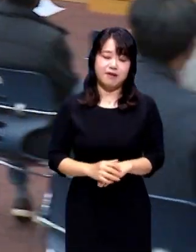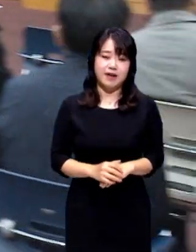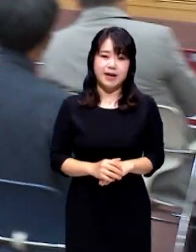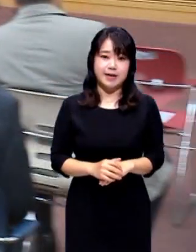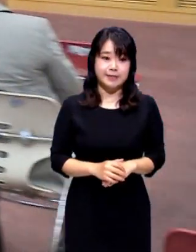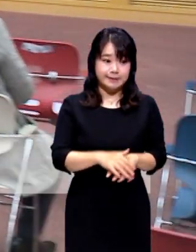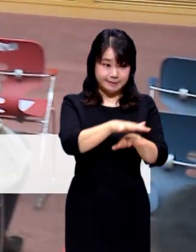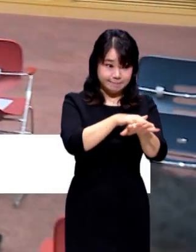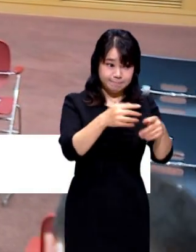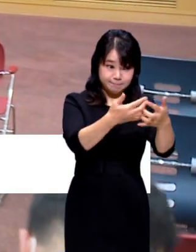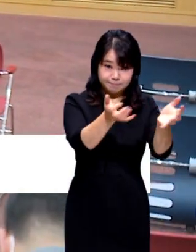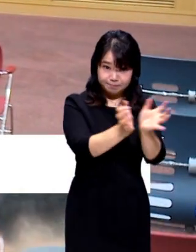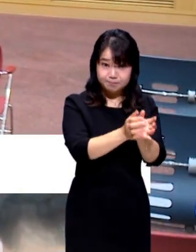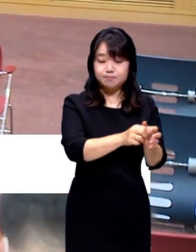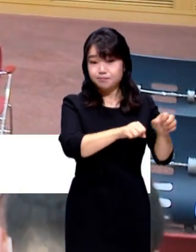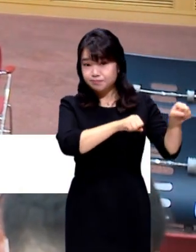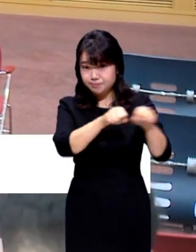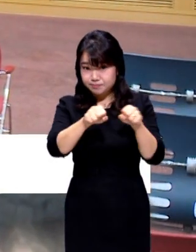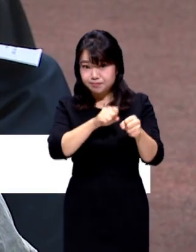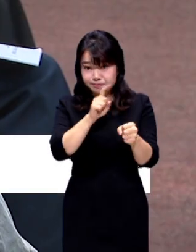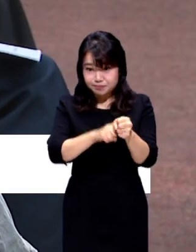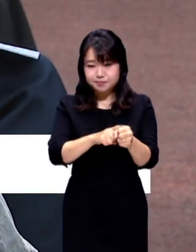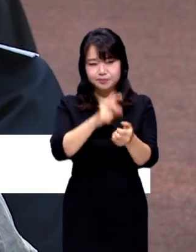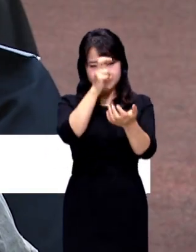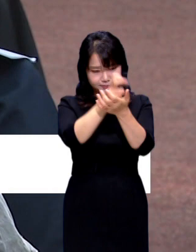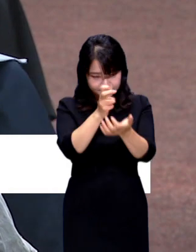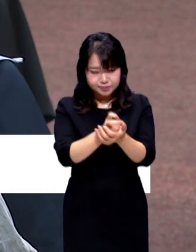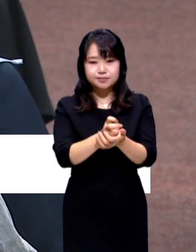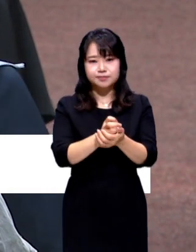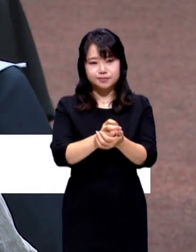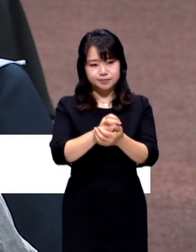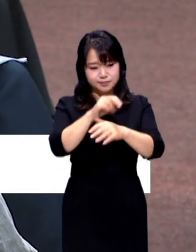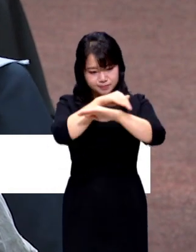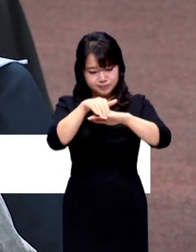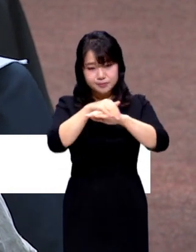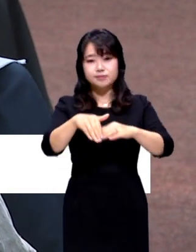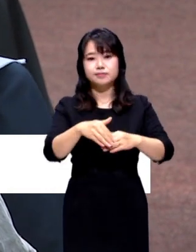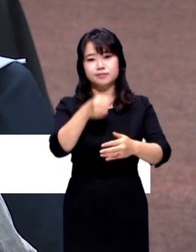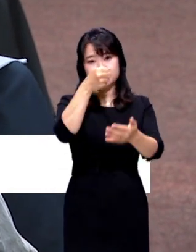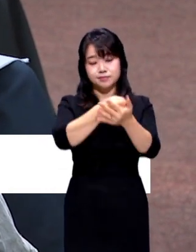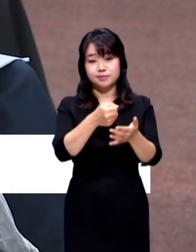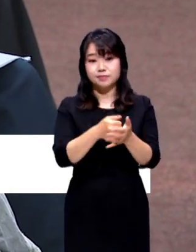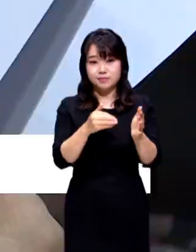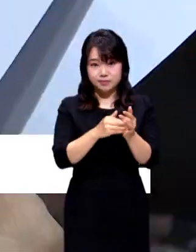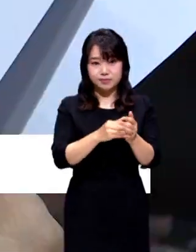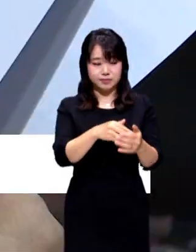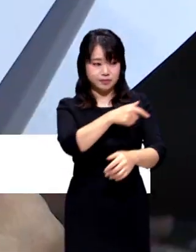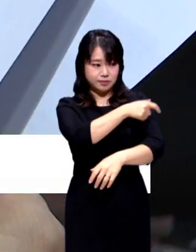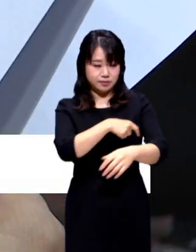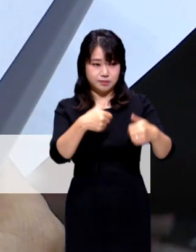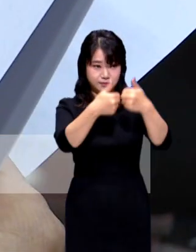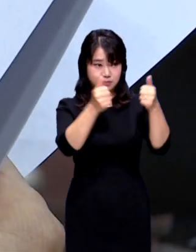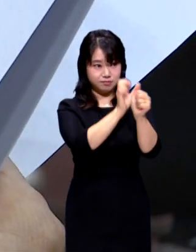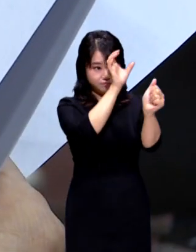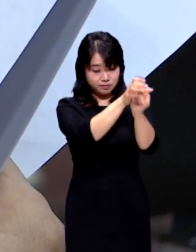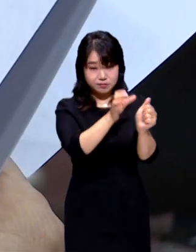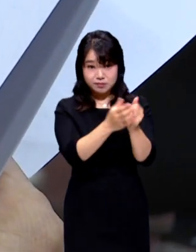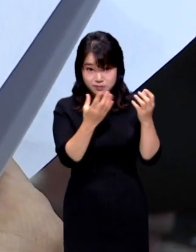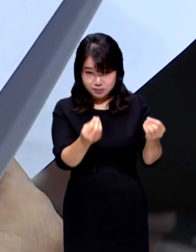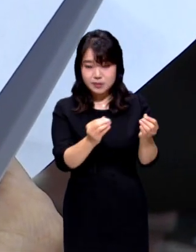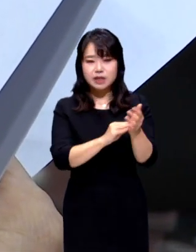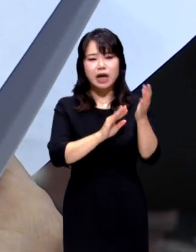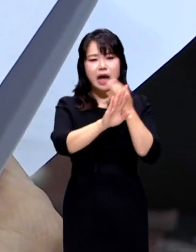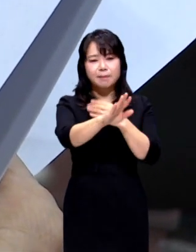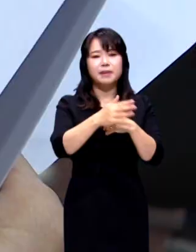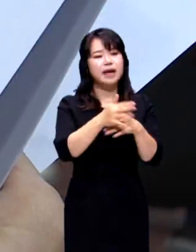연합회의 본격적인 운영과 활동을 위한 정관과 규정도 제정됐습니다. 임원진을 구성해 운영 방침을 세우고